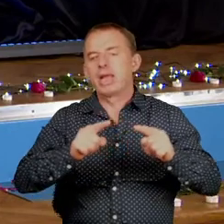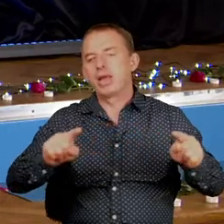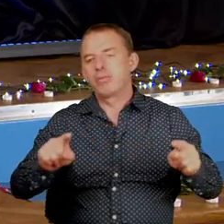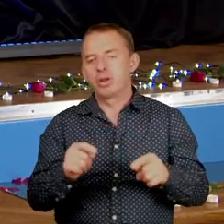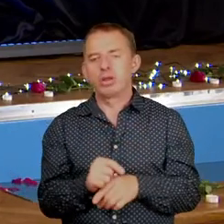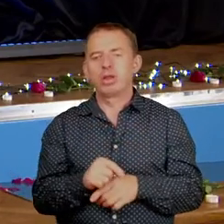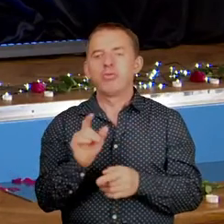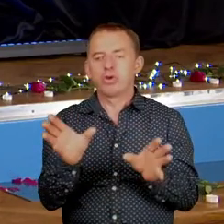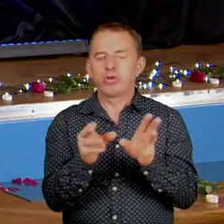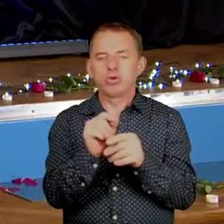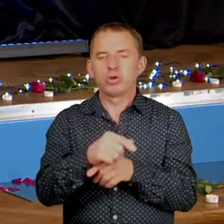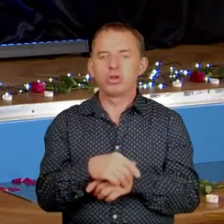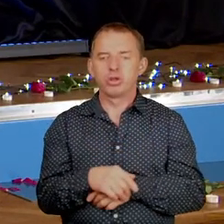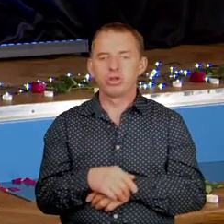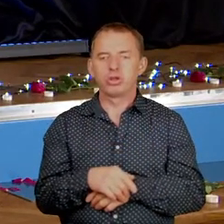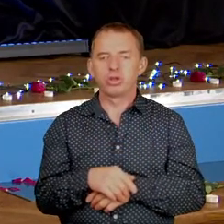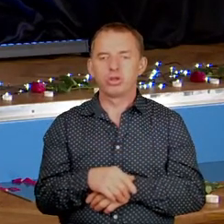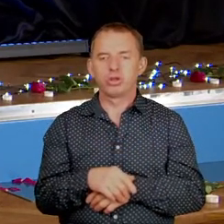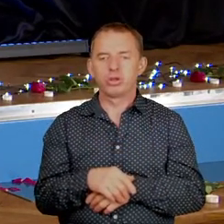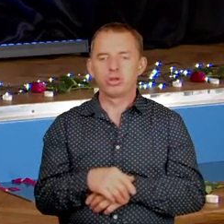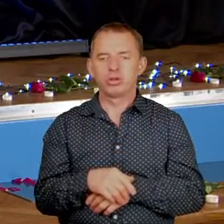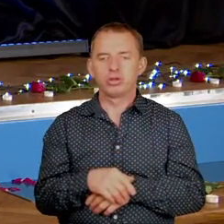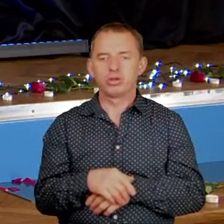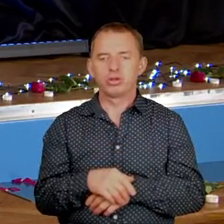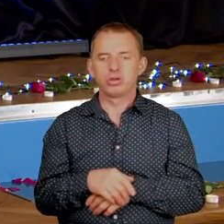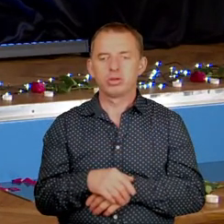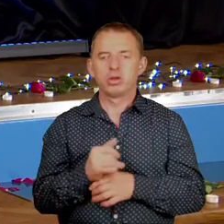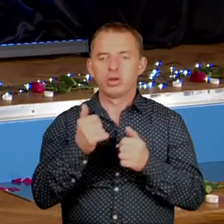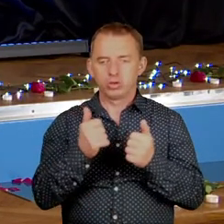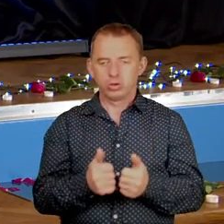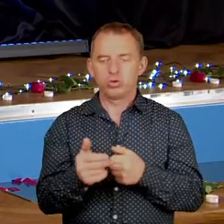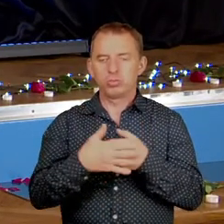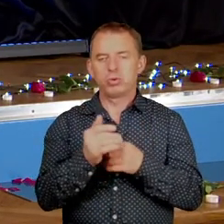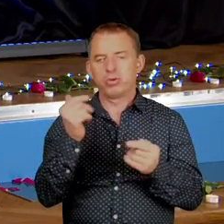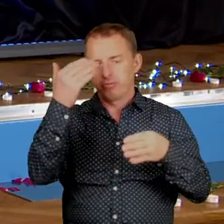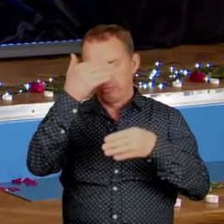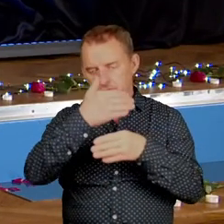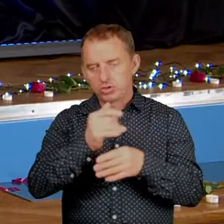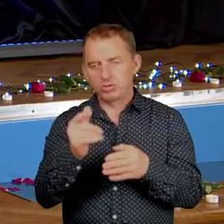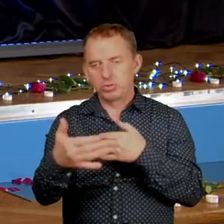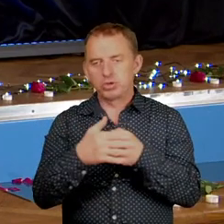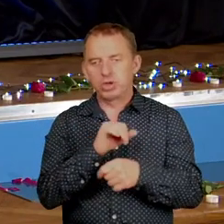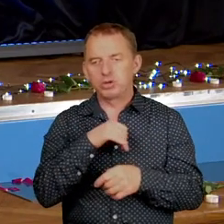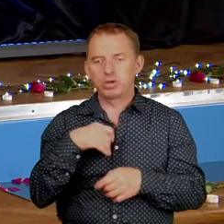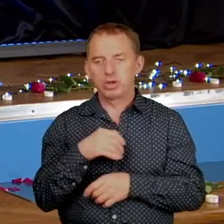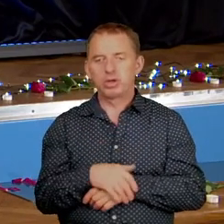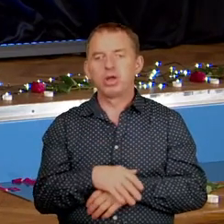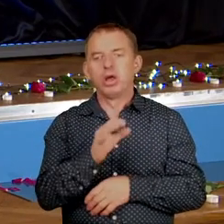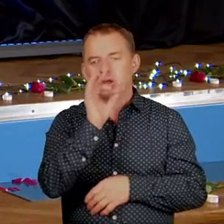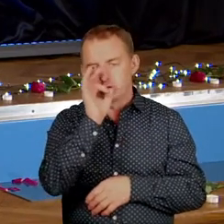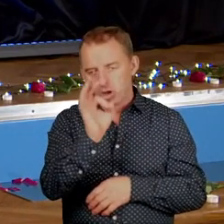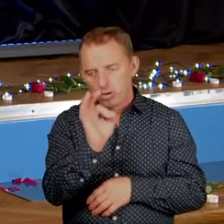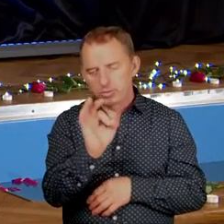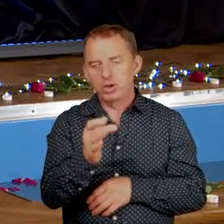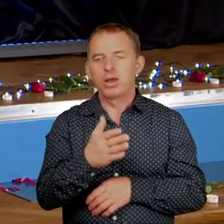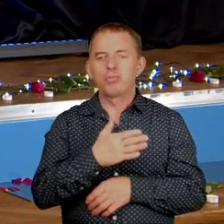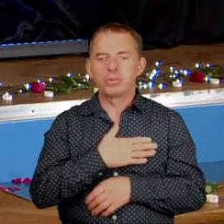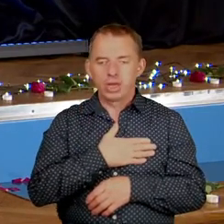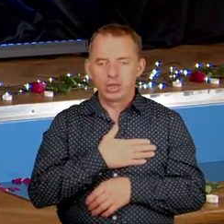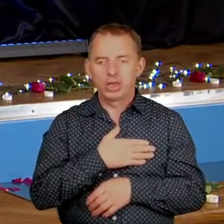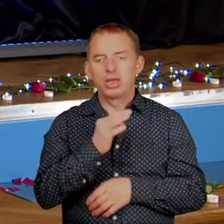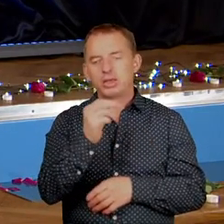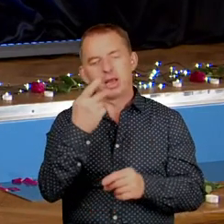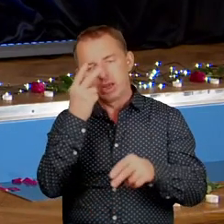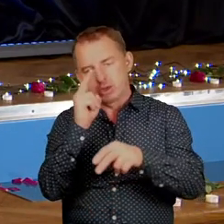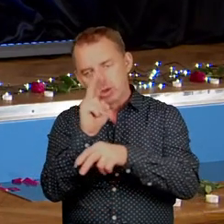Abide with me, far falls the eventide. Stój przy mnie, bo już wieczór zbliża się. Dobrze jest mieć takie